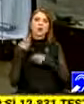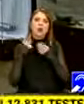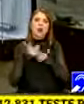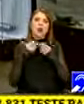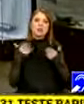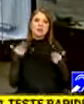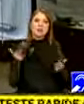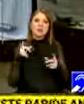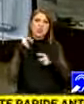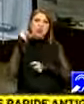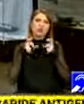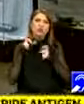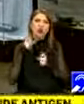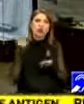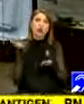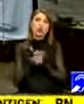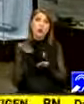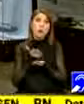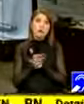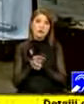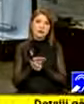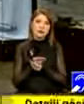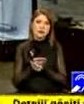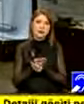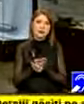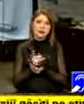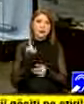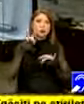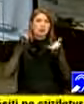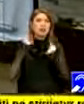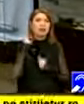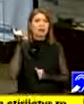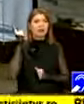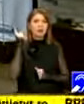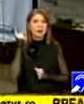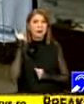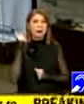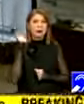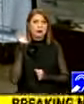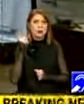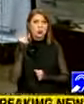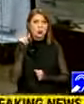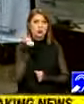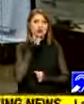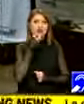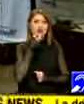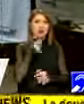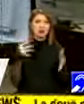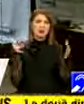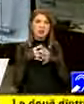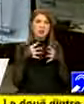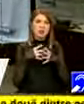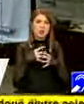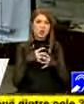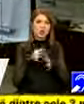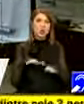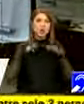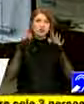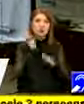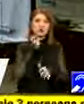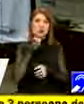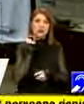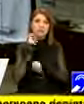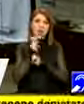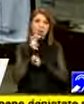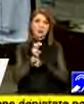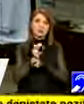fotodocumentară cu ceea ce s-a întâmplat pe parcursul a 20 de ani de conflict și a 19 ani de